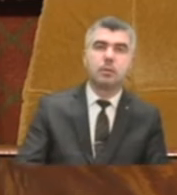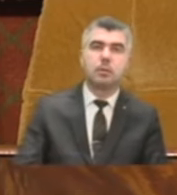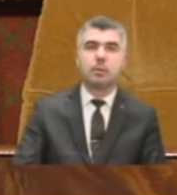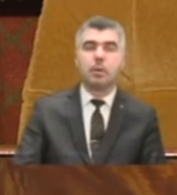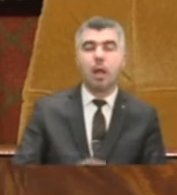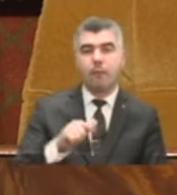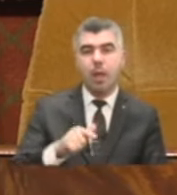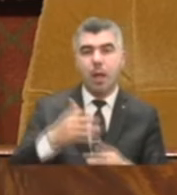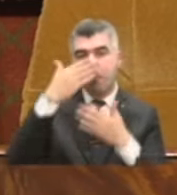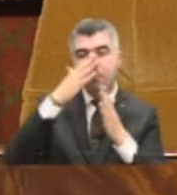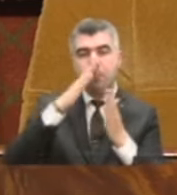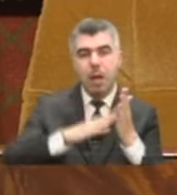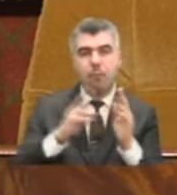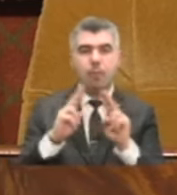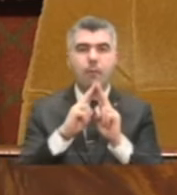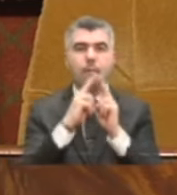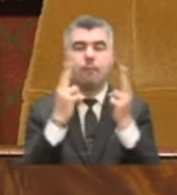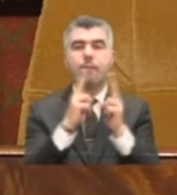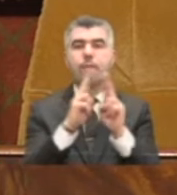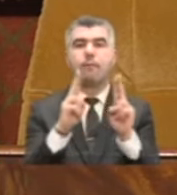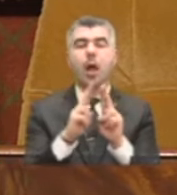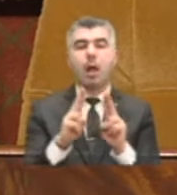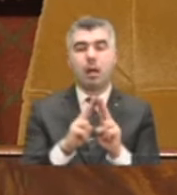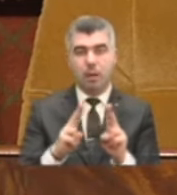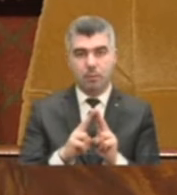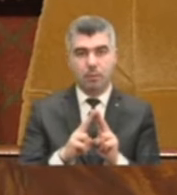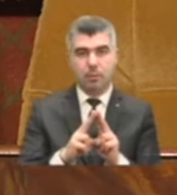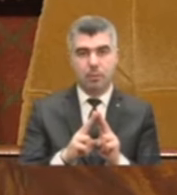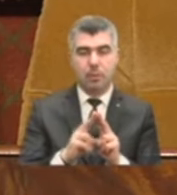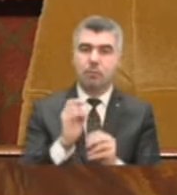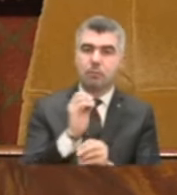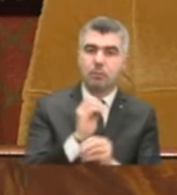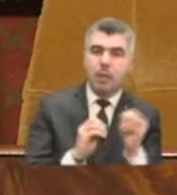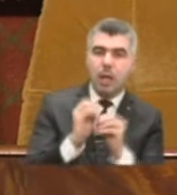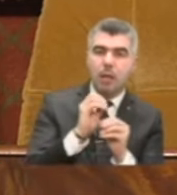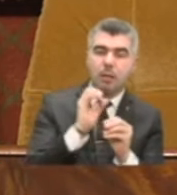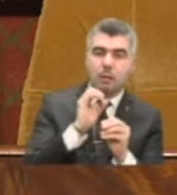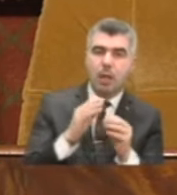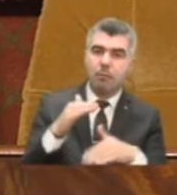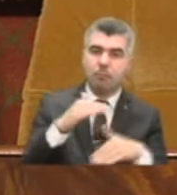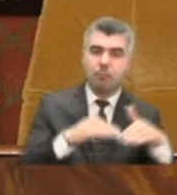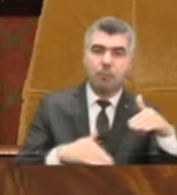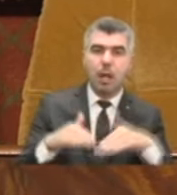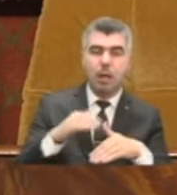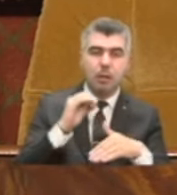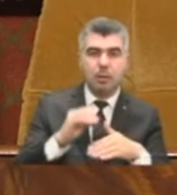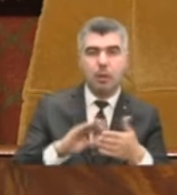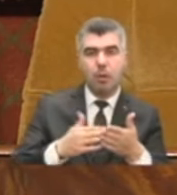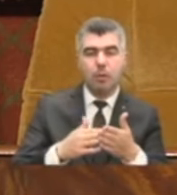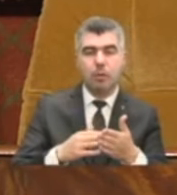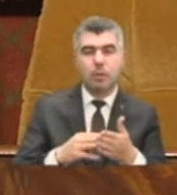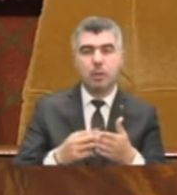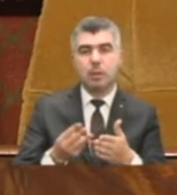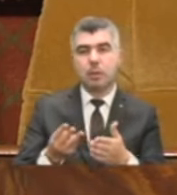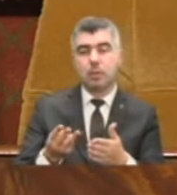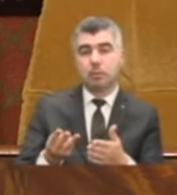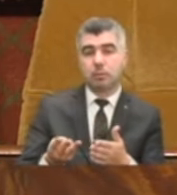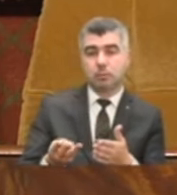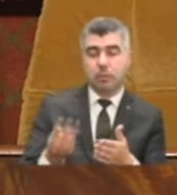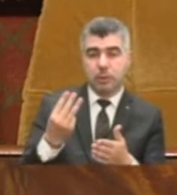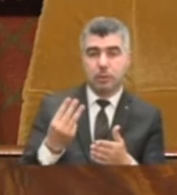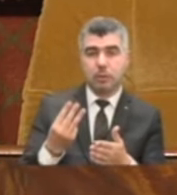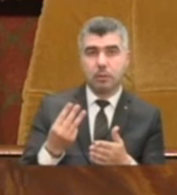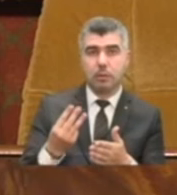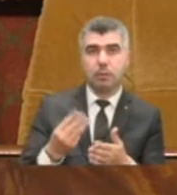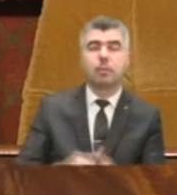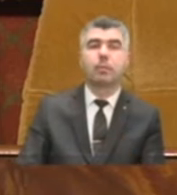فيهم مغاربة العالم من غلاء أسعار النقل البحري، والتي تتراوج ما بين 300 و 800